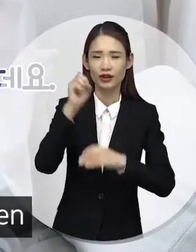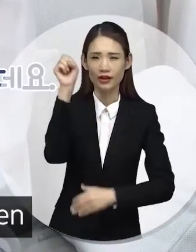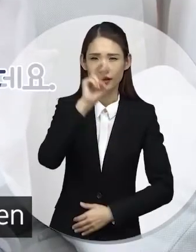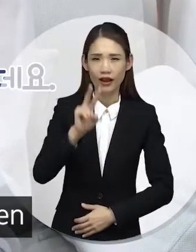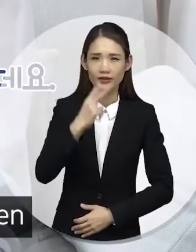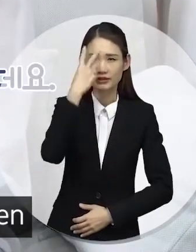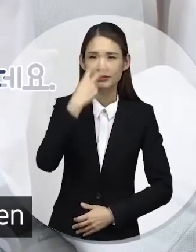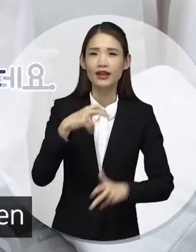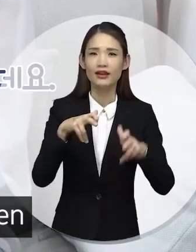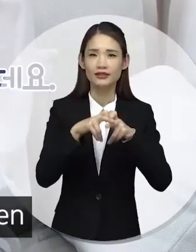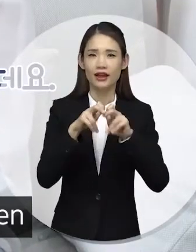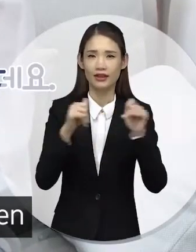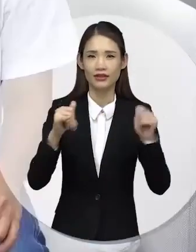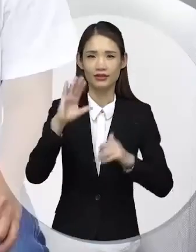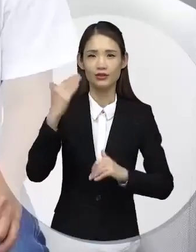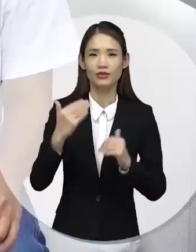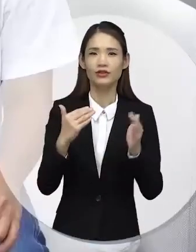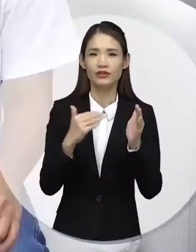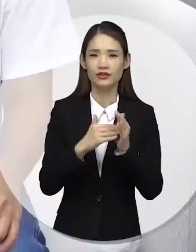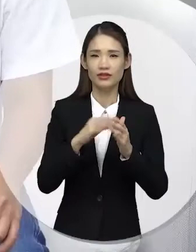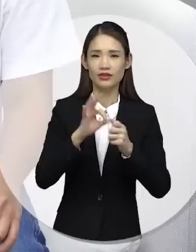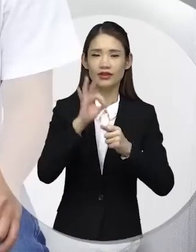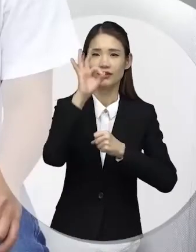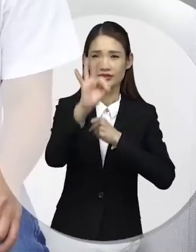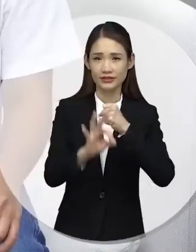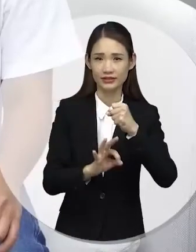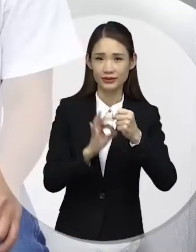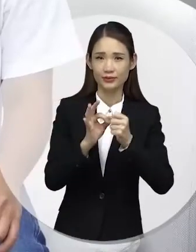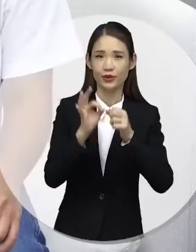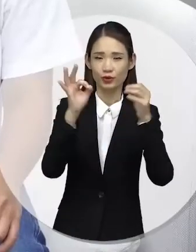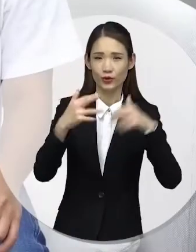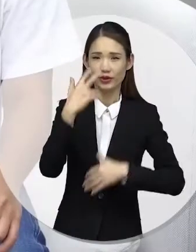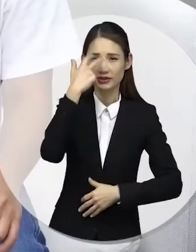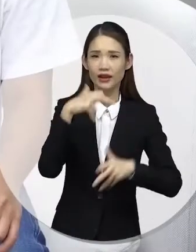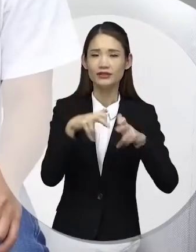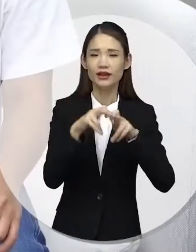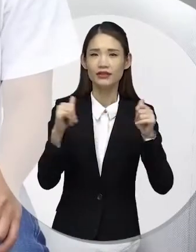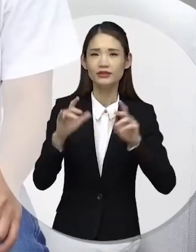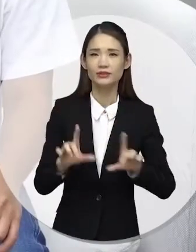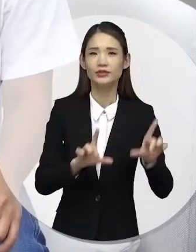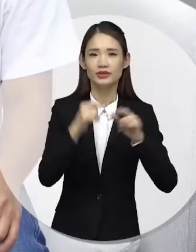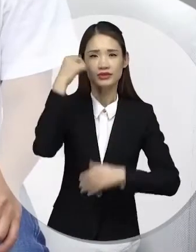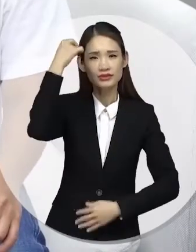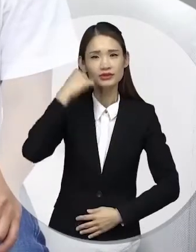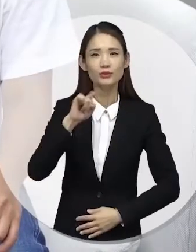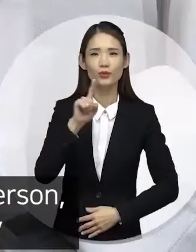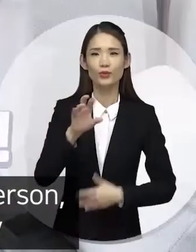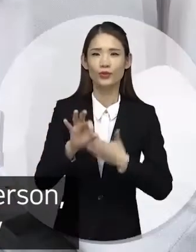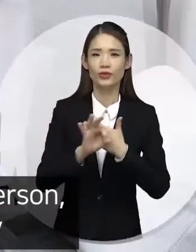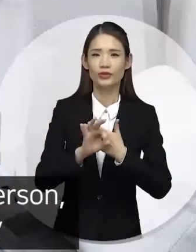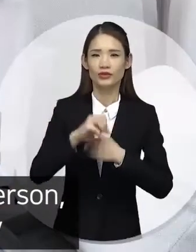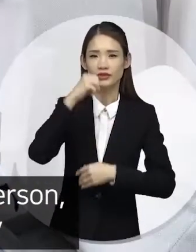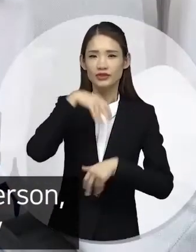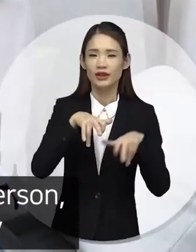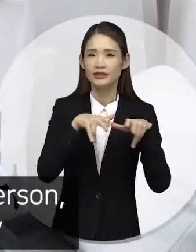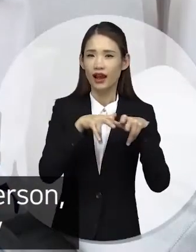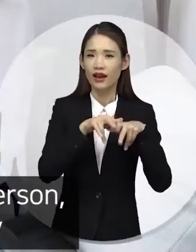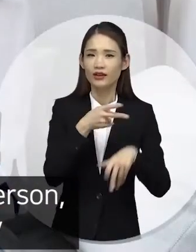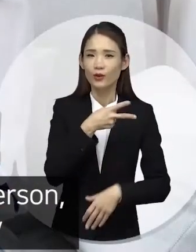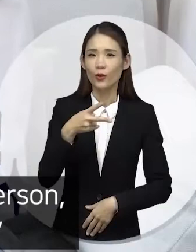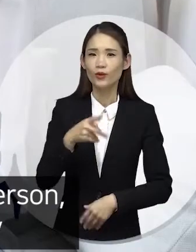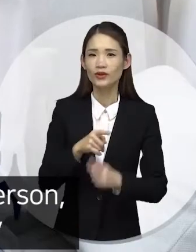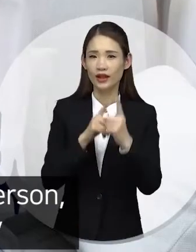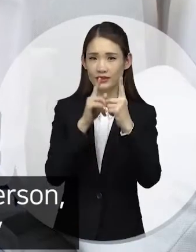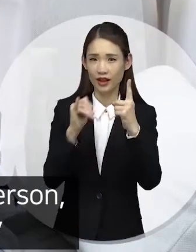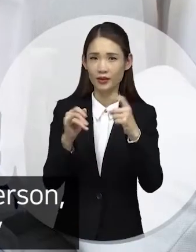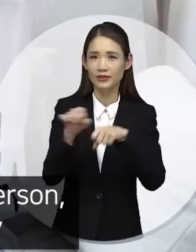중도의 시각장애인이 됐는데요. 제가 이제 10년 동안 시각장애인으로 살면서 느낀 점이 있다면 그냥 장애는 그